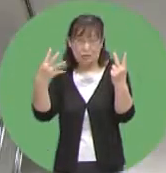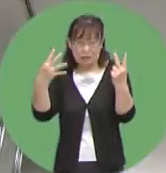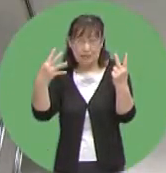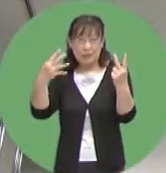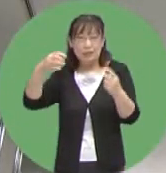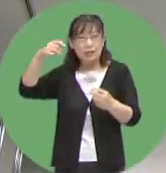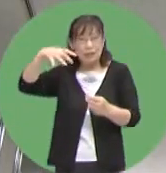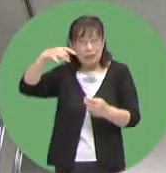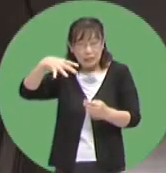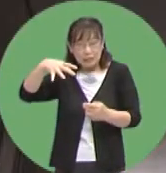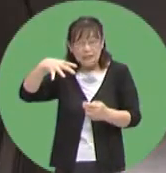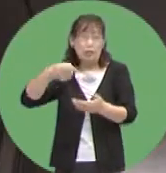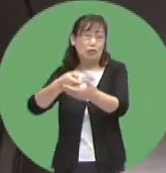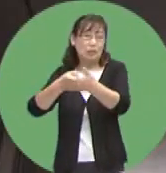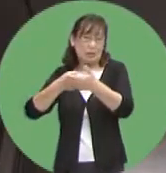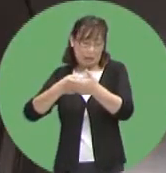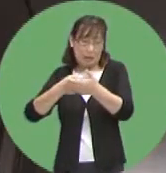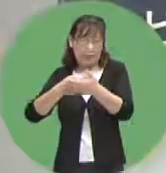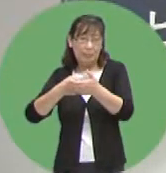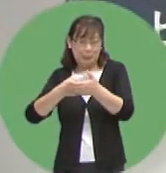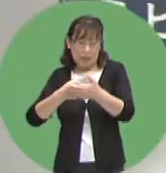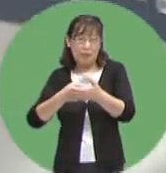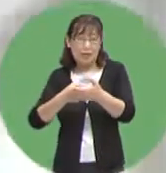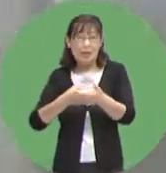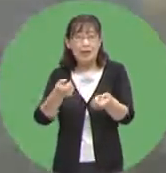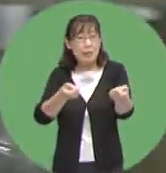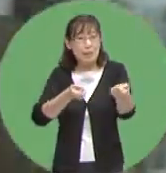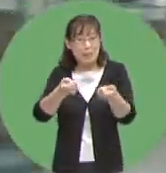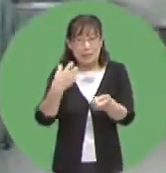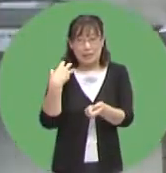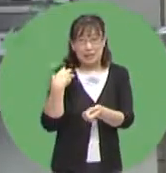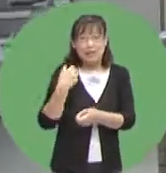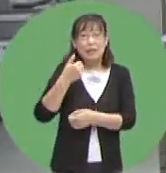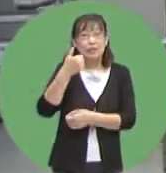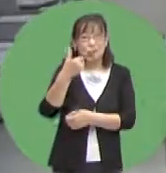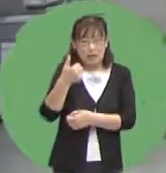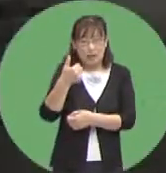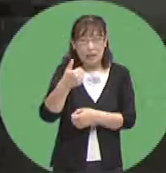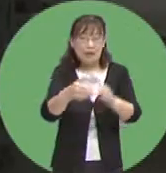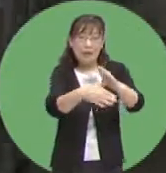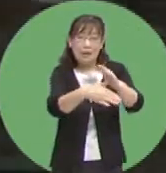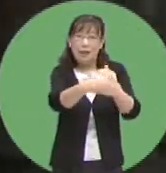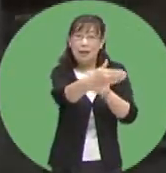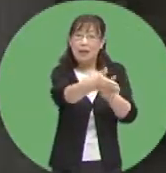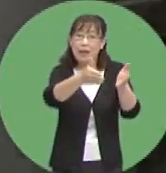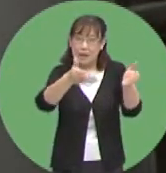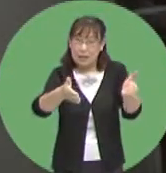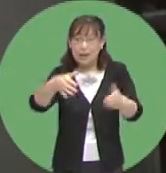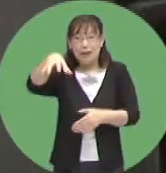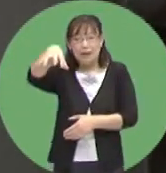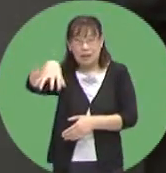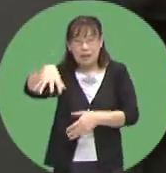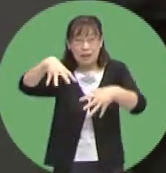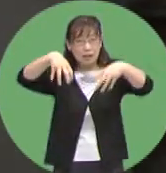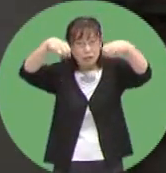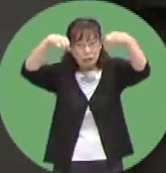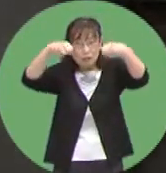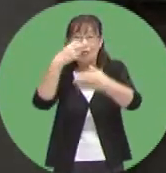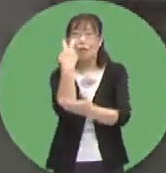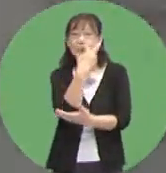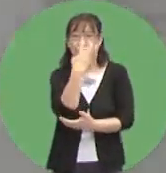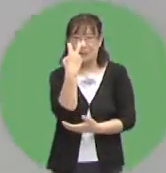間として、節電マネージャーが使用していない部屋やエリアの消灯の確認を行います。